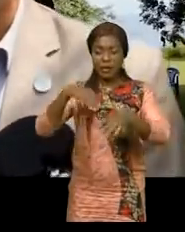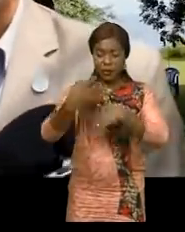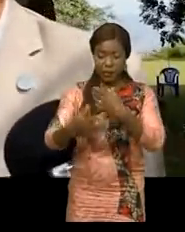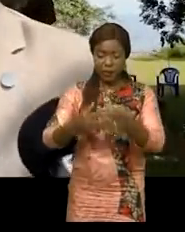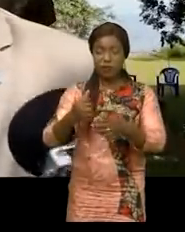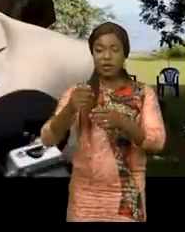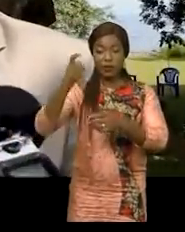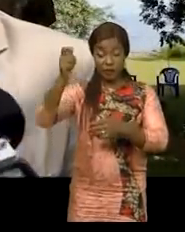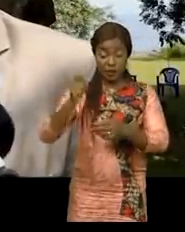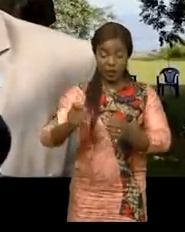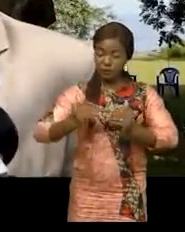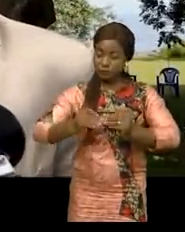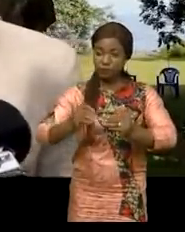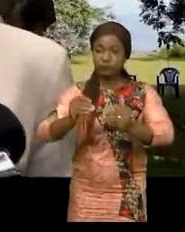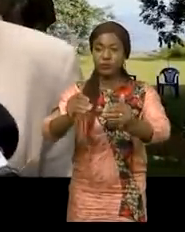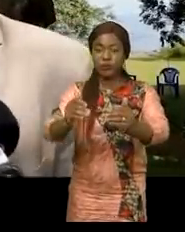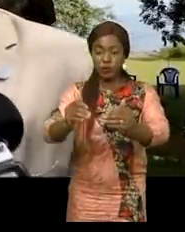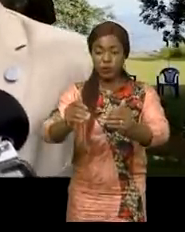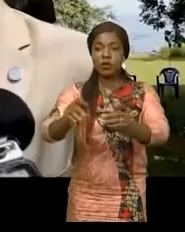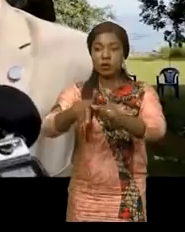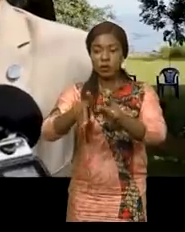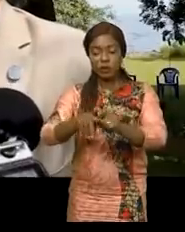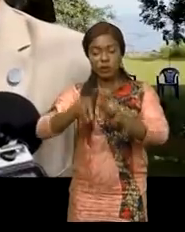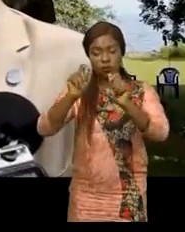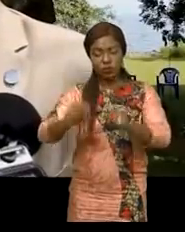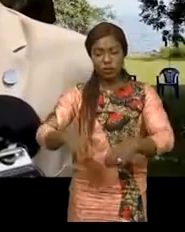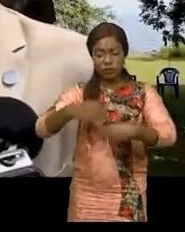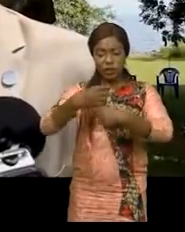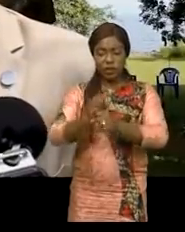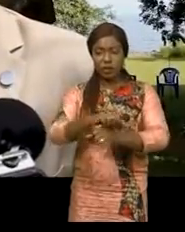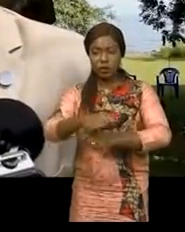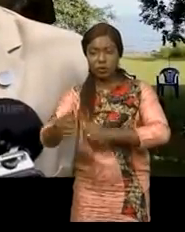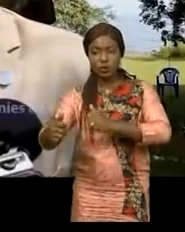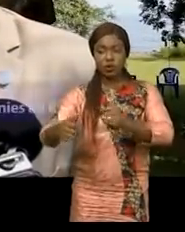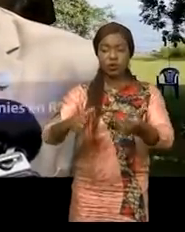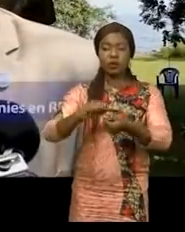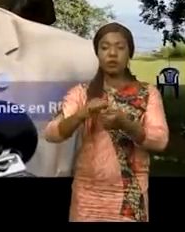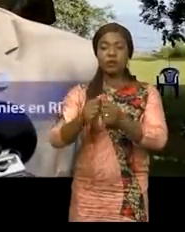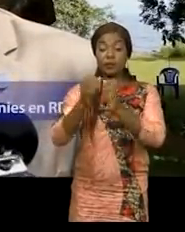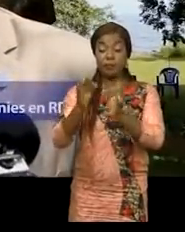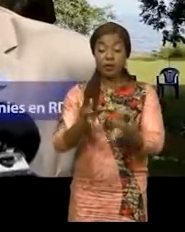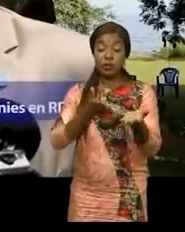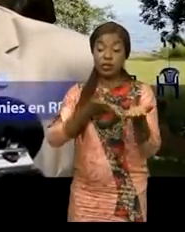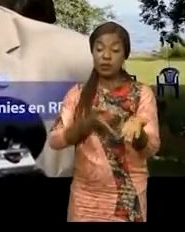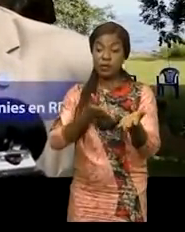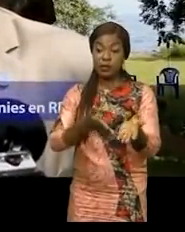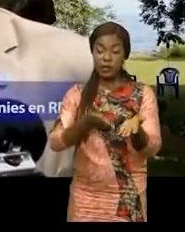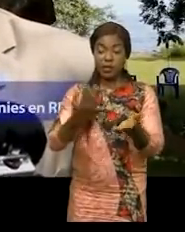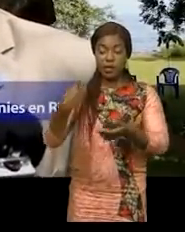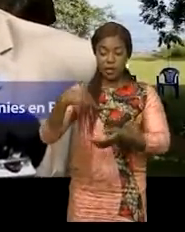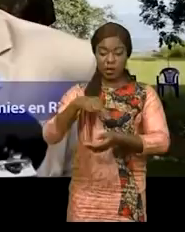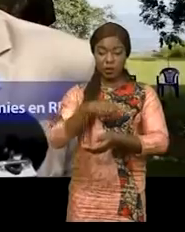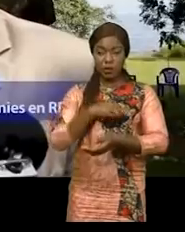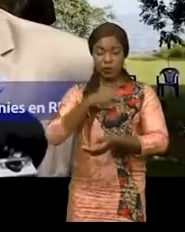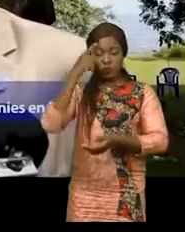en cours risque de provoquer des situations des nouvelles situations humanitaires et on a demandé ce que ces situations